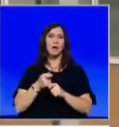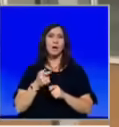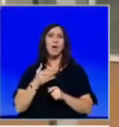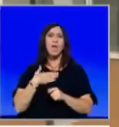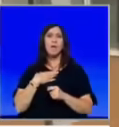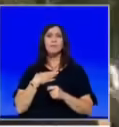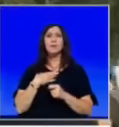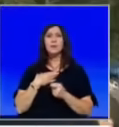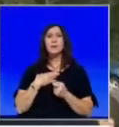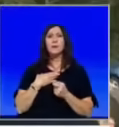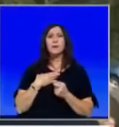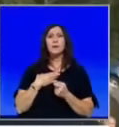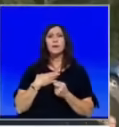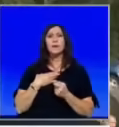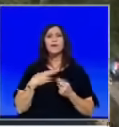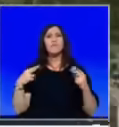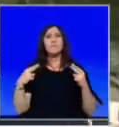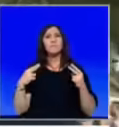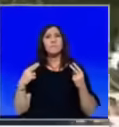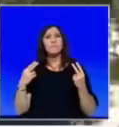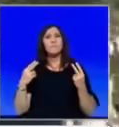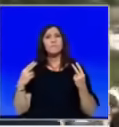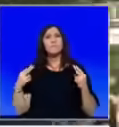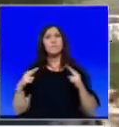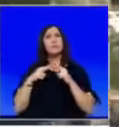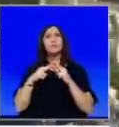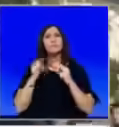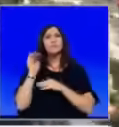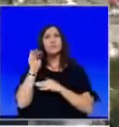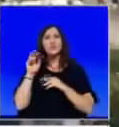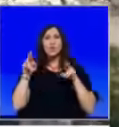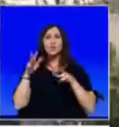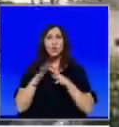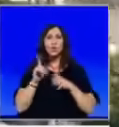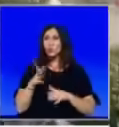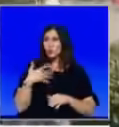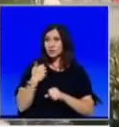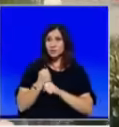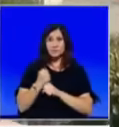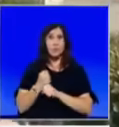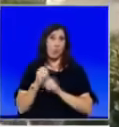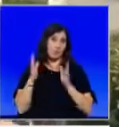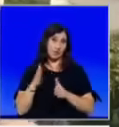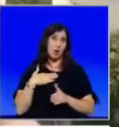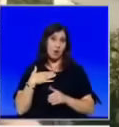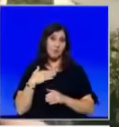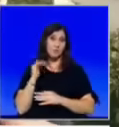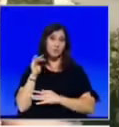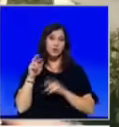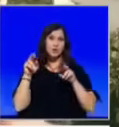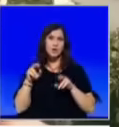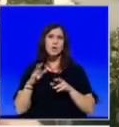бъдещи надежди? Виждате ли хора, които искат да се занимават? Определено има бъдещи надежди. Ние сме много кадърен край и се